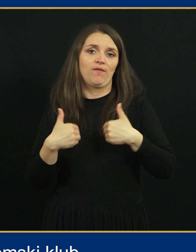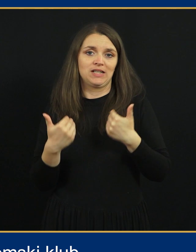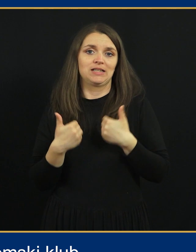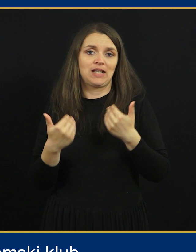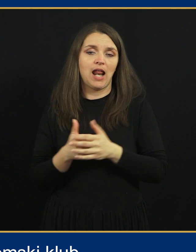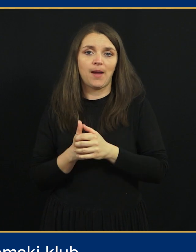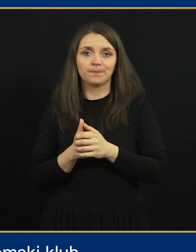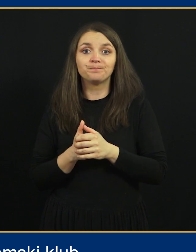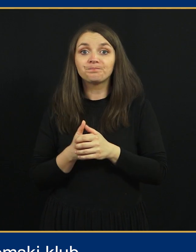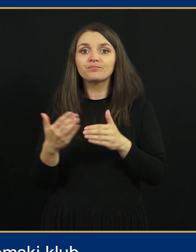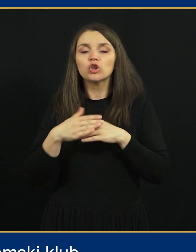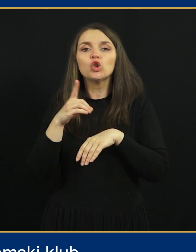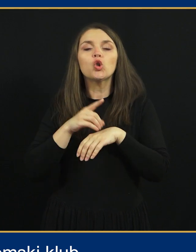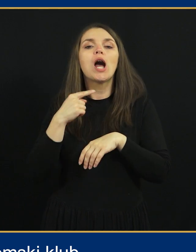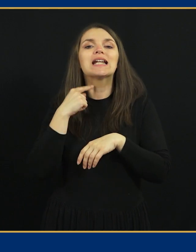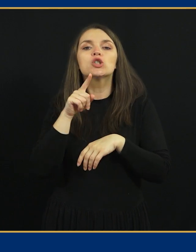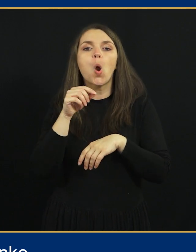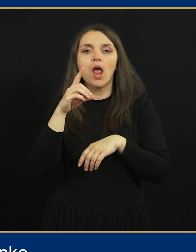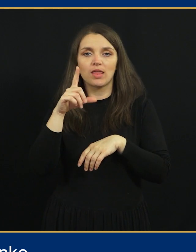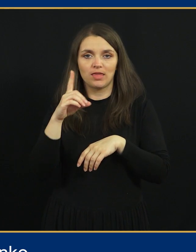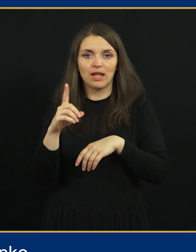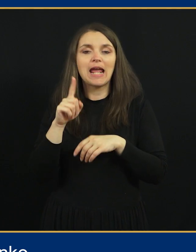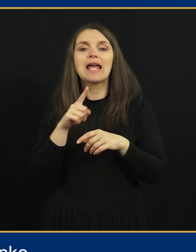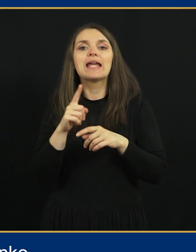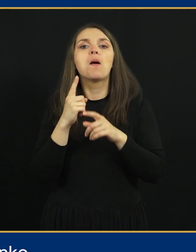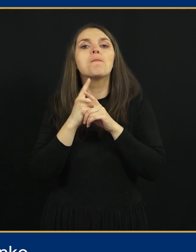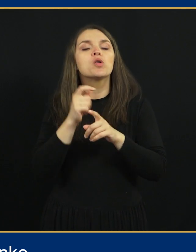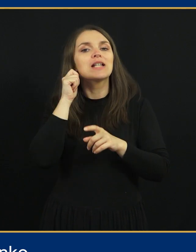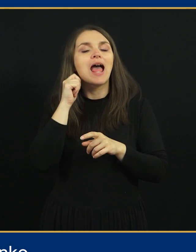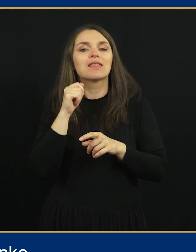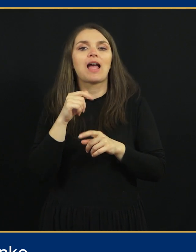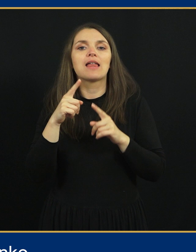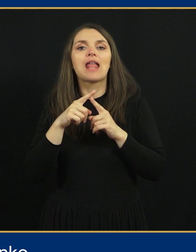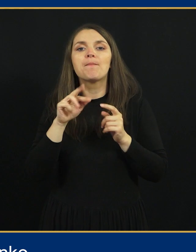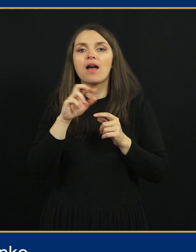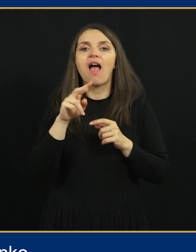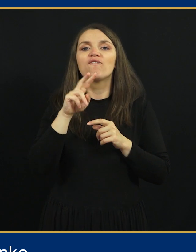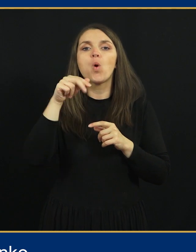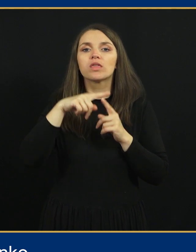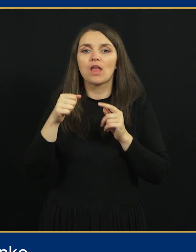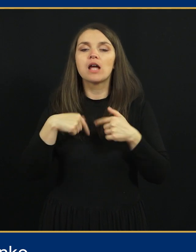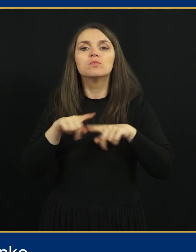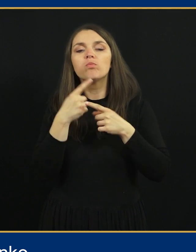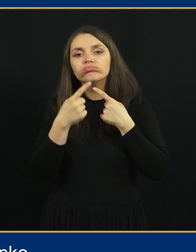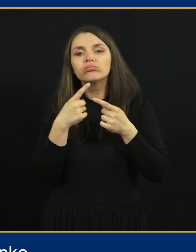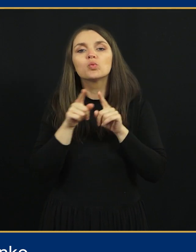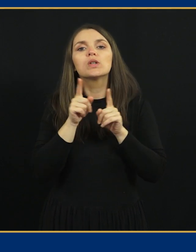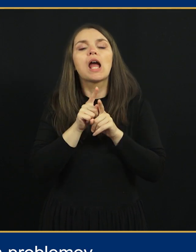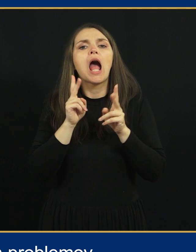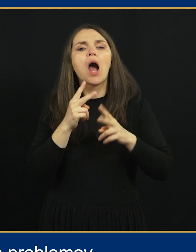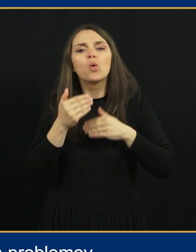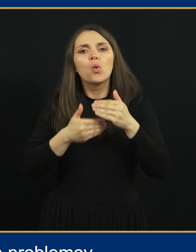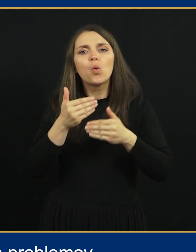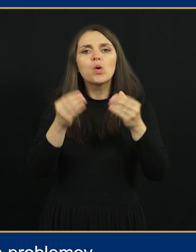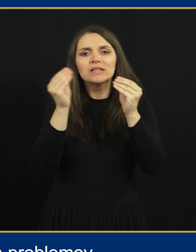sem seveda zelo vesela. Z dr. Grizoldom in poslanko Tamaro Vonta smo spregovorili tudi o tem, kako